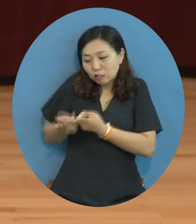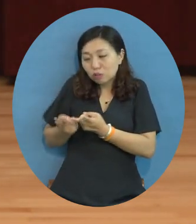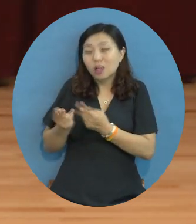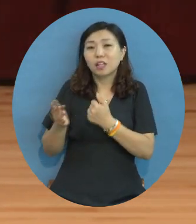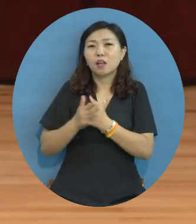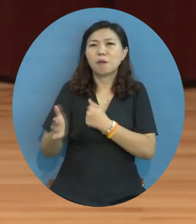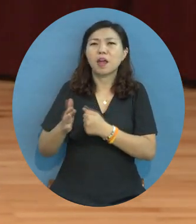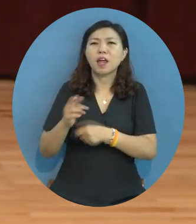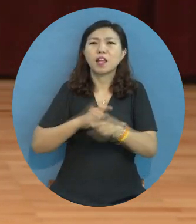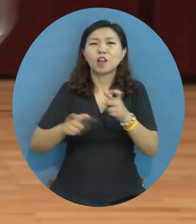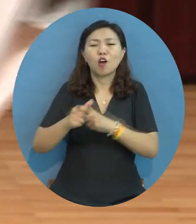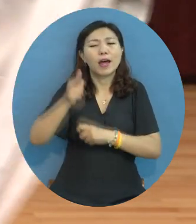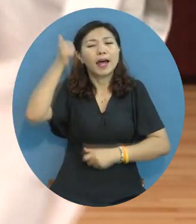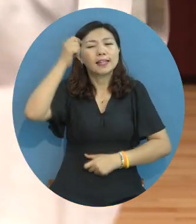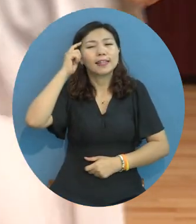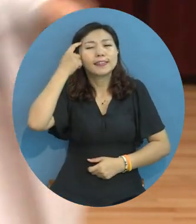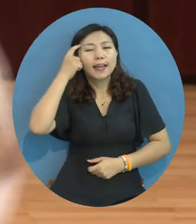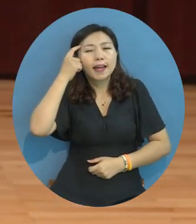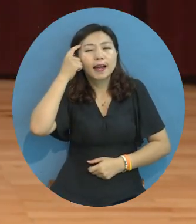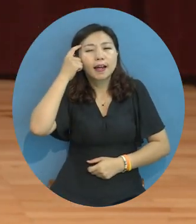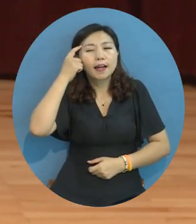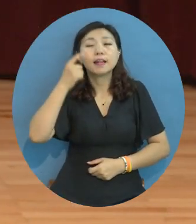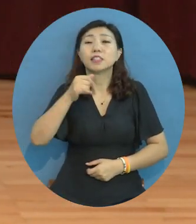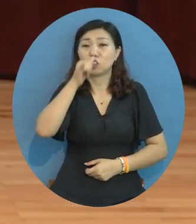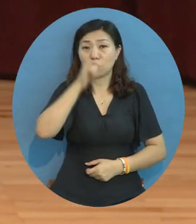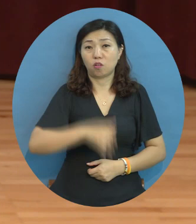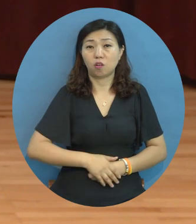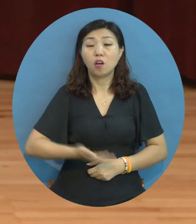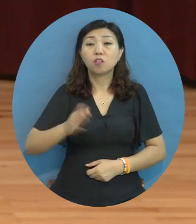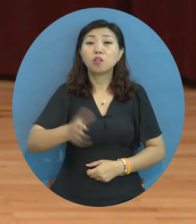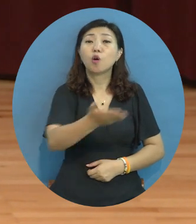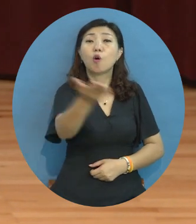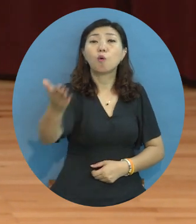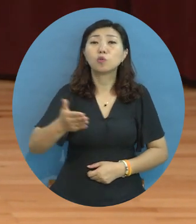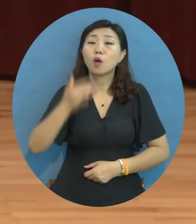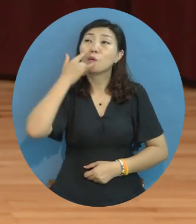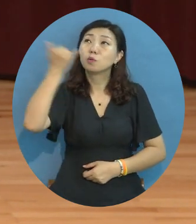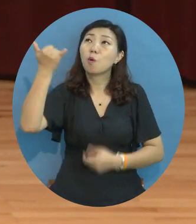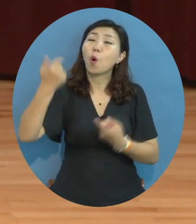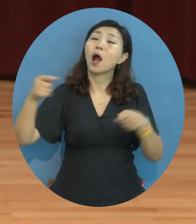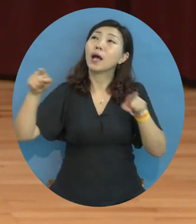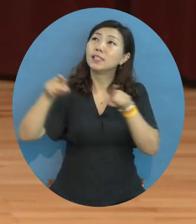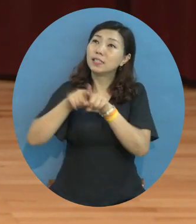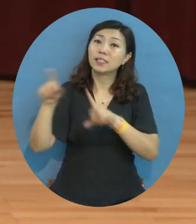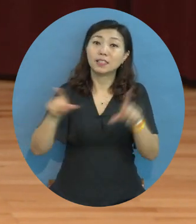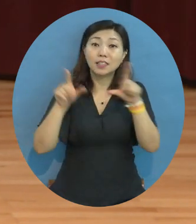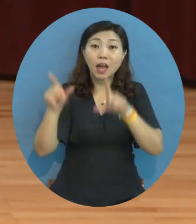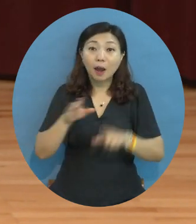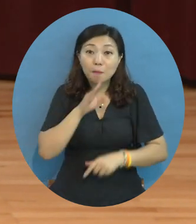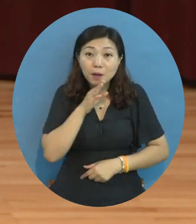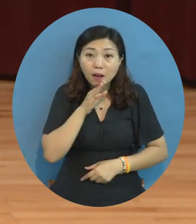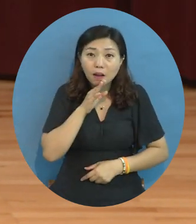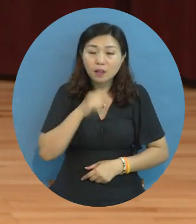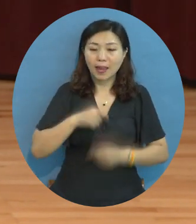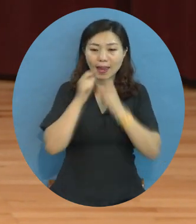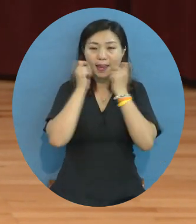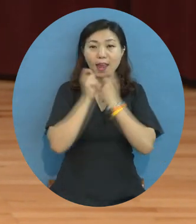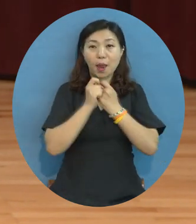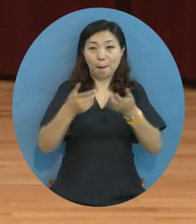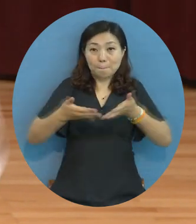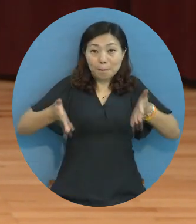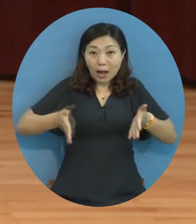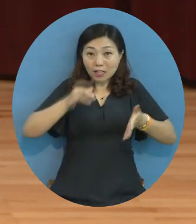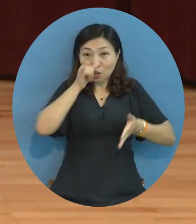그런데 여러분들은 부모님의 집에 지금 살잖아. 그런데 자기 방 가지고 있어요? 안 가지고 있어요? 가지고